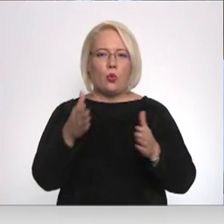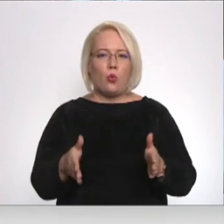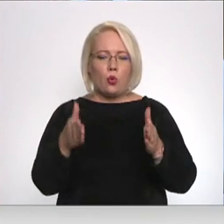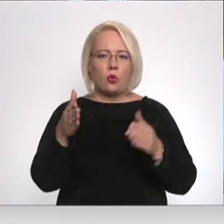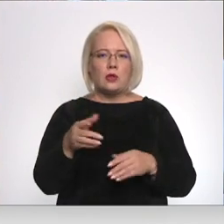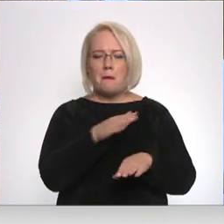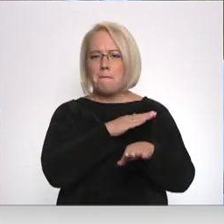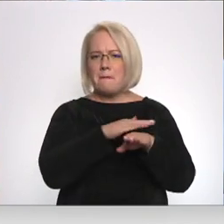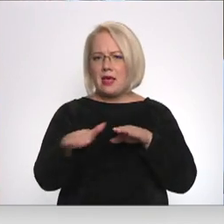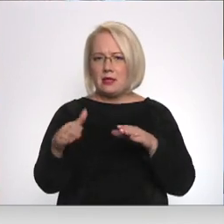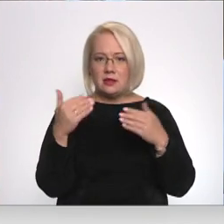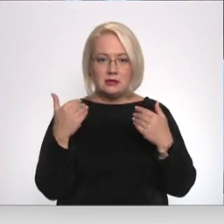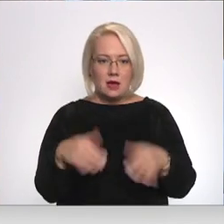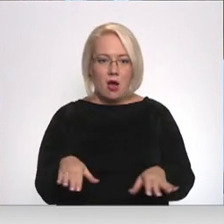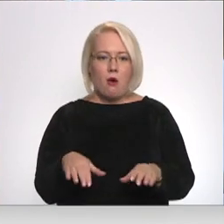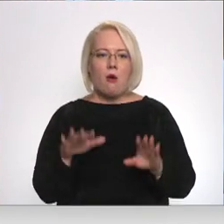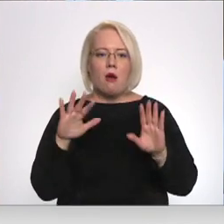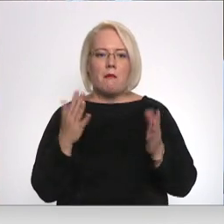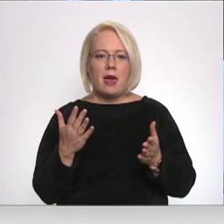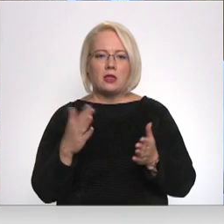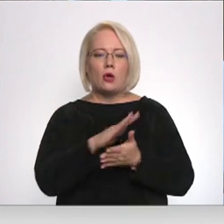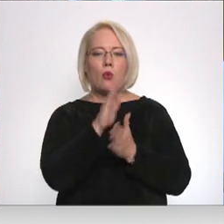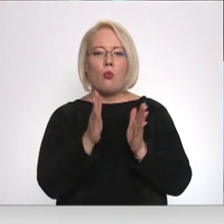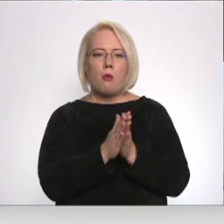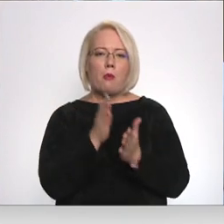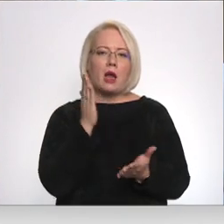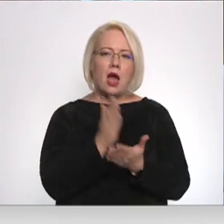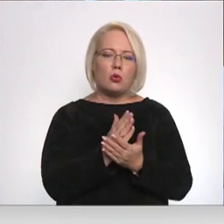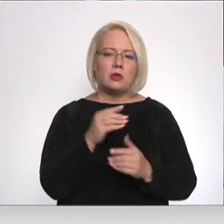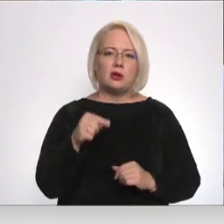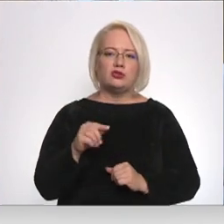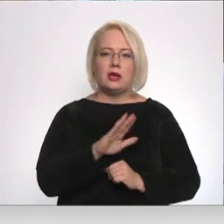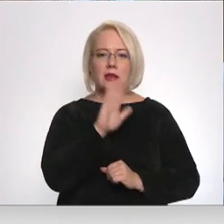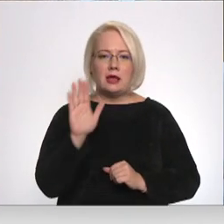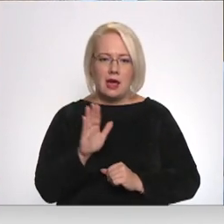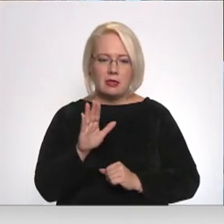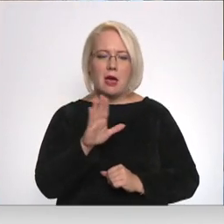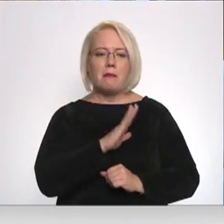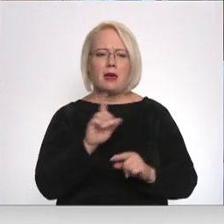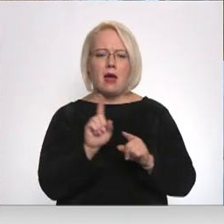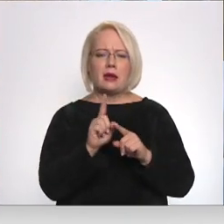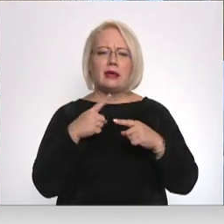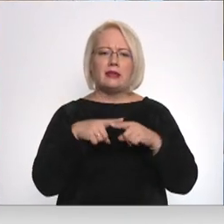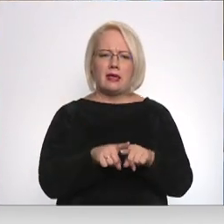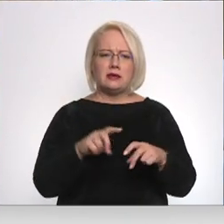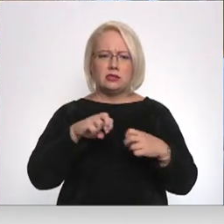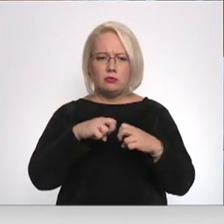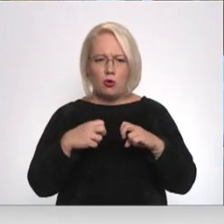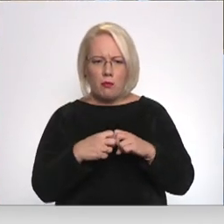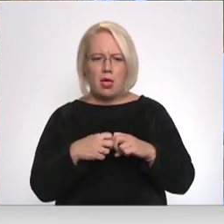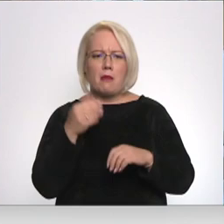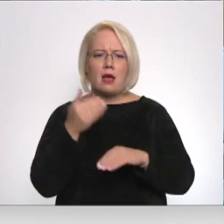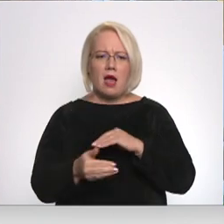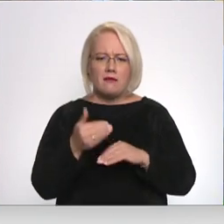līdz malām pilna. Bet kā kopumā aizritējas šī diena, kad jā, bija arī tehniskas aizķeršanās un